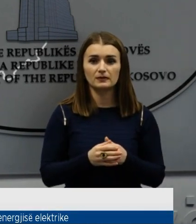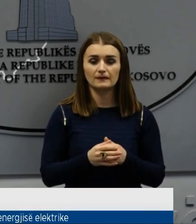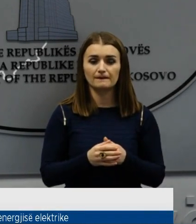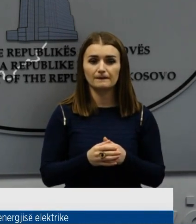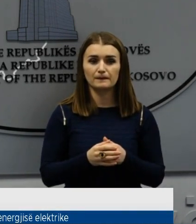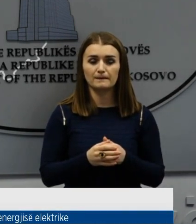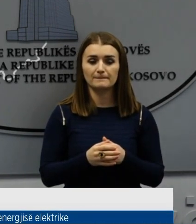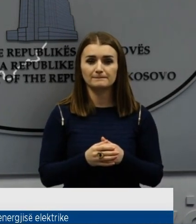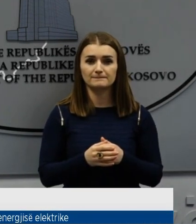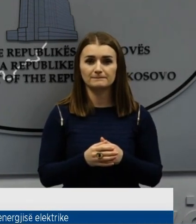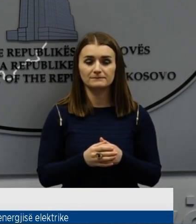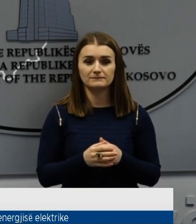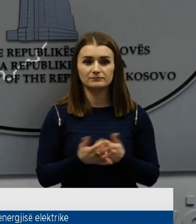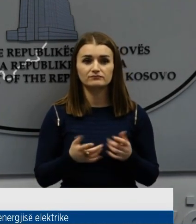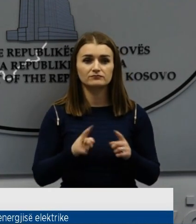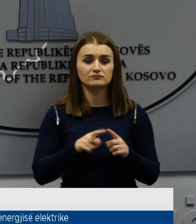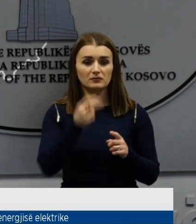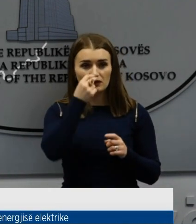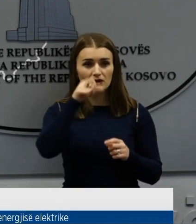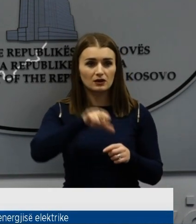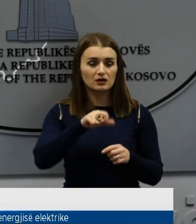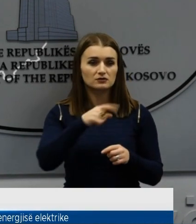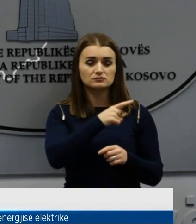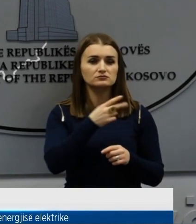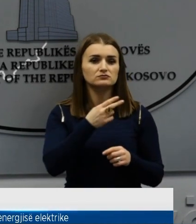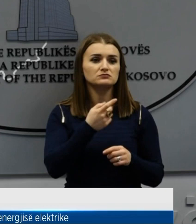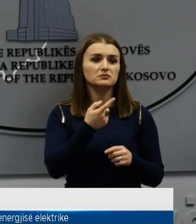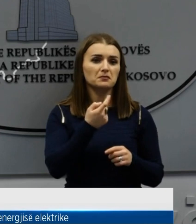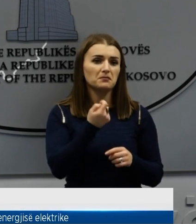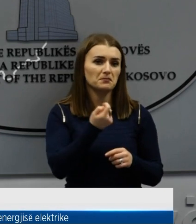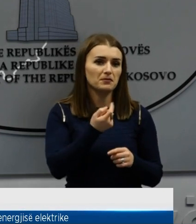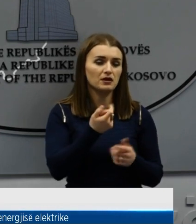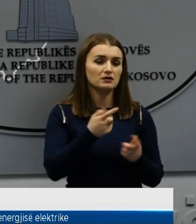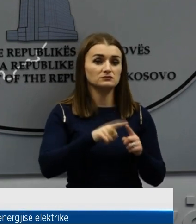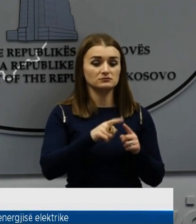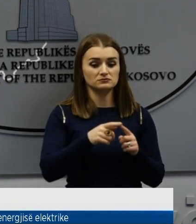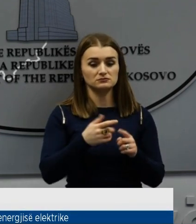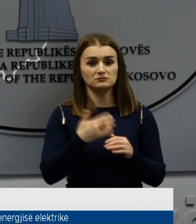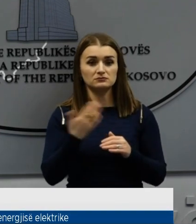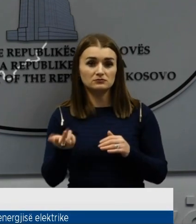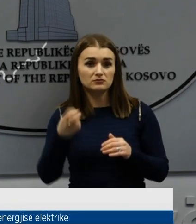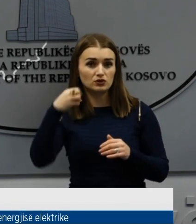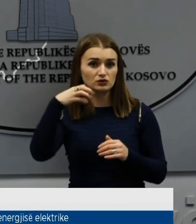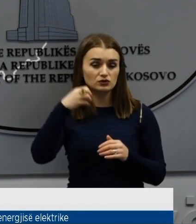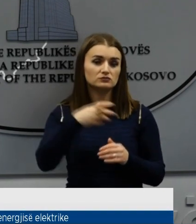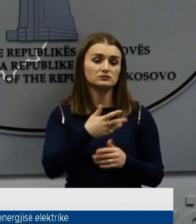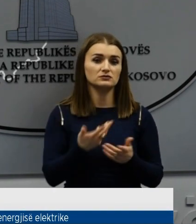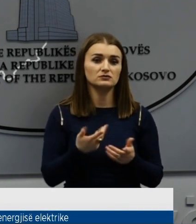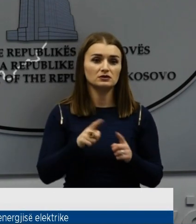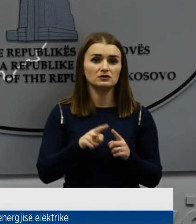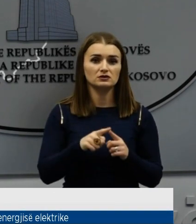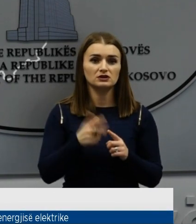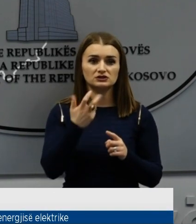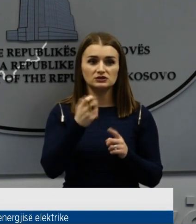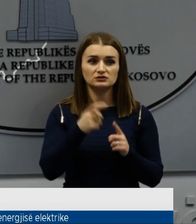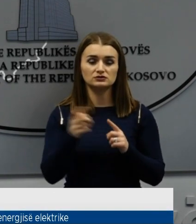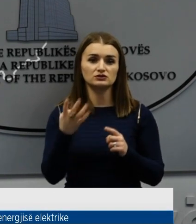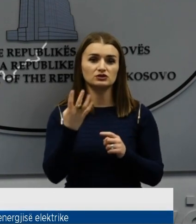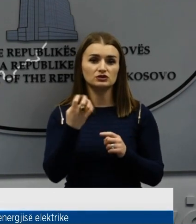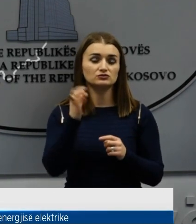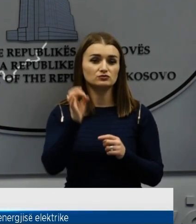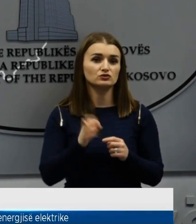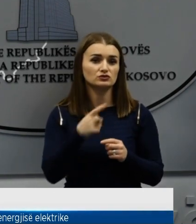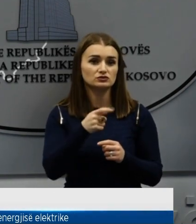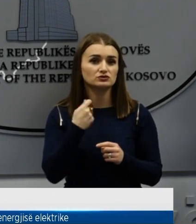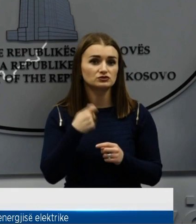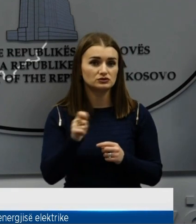pak varen nga gazi, çmimi i energjisë elektrike deri para ditësh ka qenë 300 deri në 400% më i lartë se